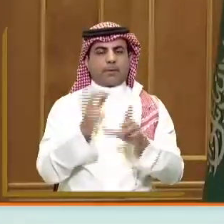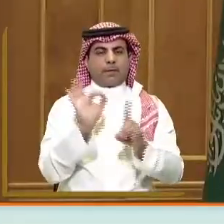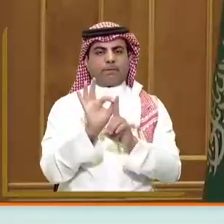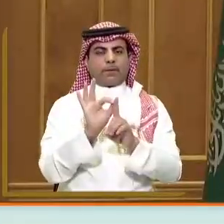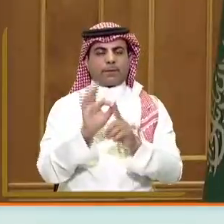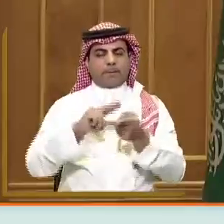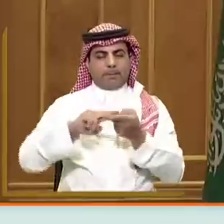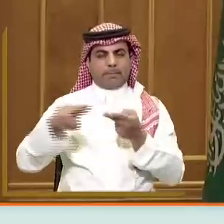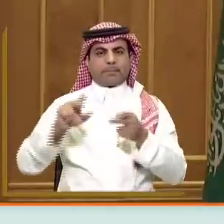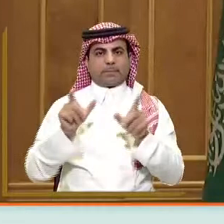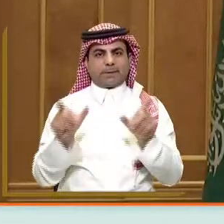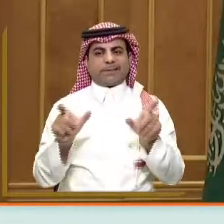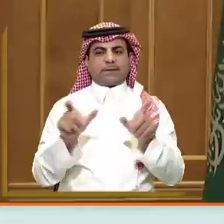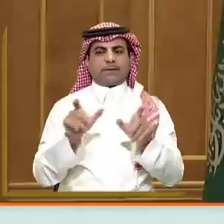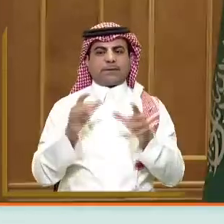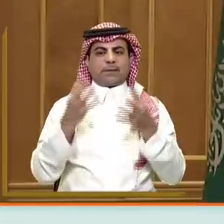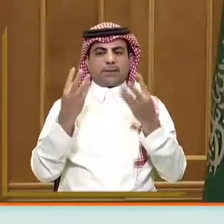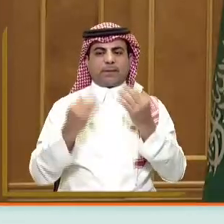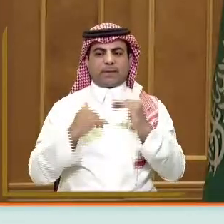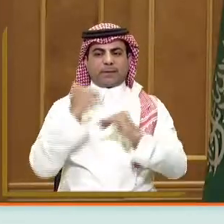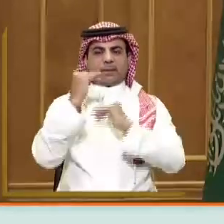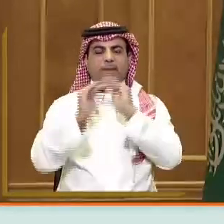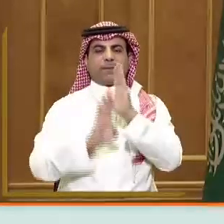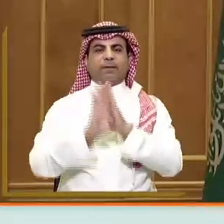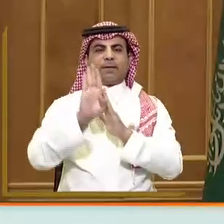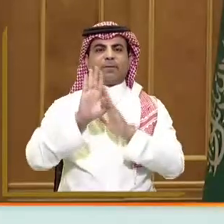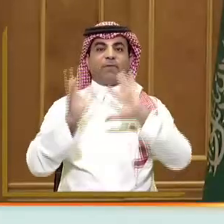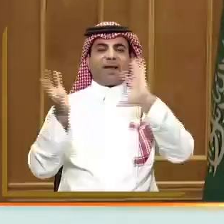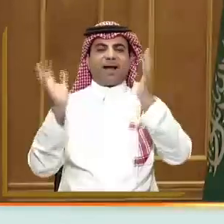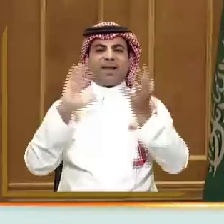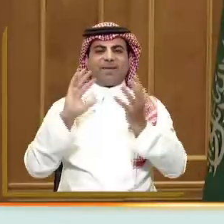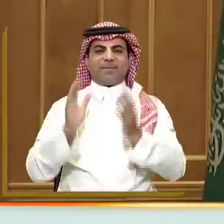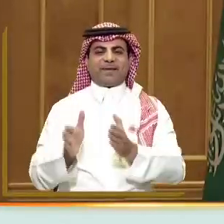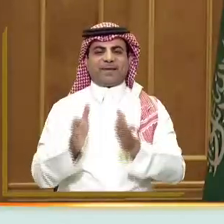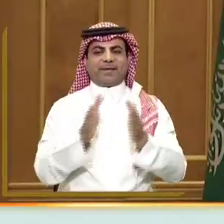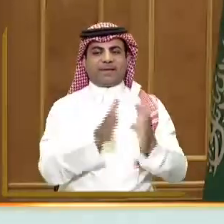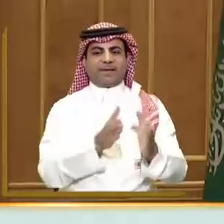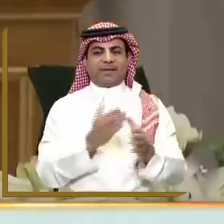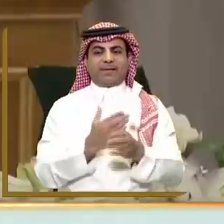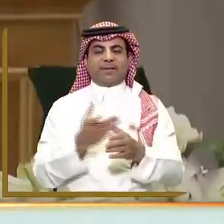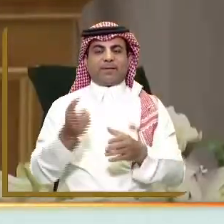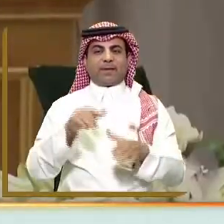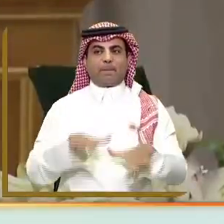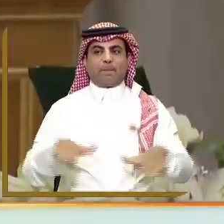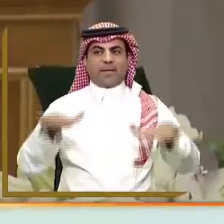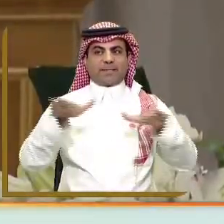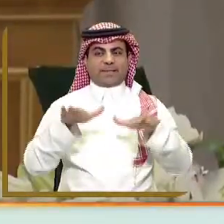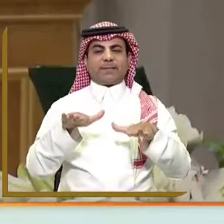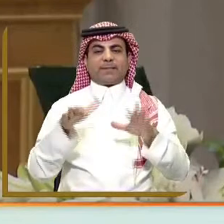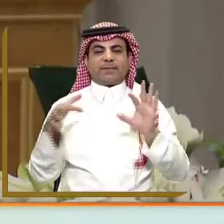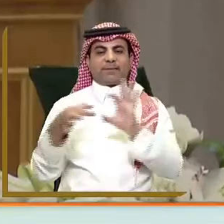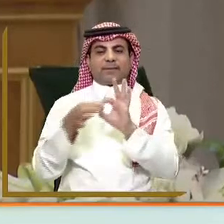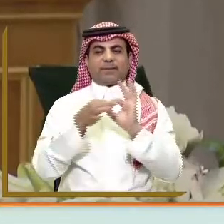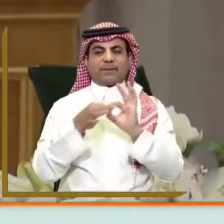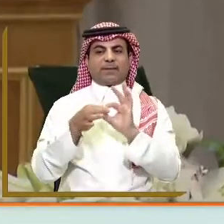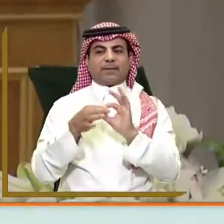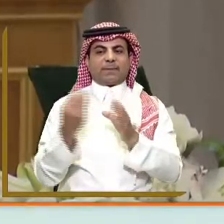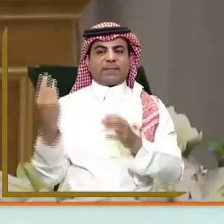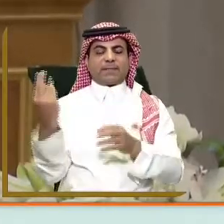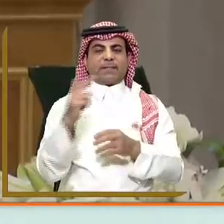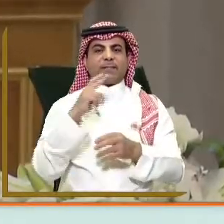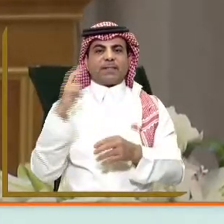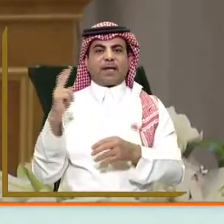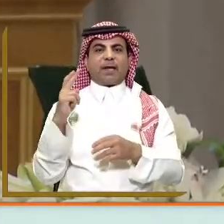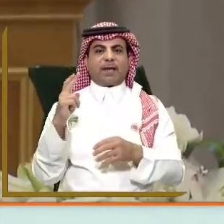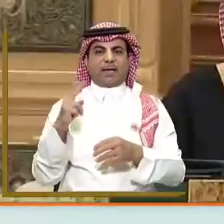في ترسيخ الأمن والاستقرار والازدهار والتنمية في المنطقة والعالم. تناول المجلس إثر ذلك نتائج زيارة فخامة